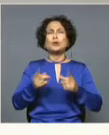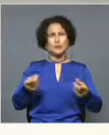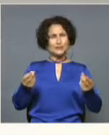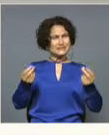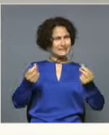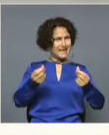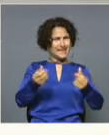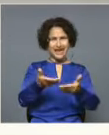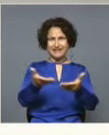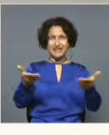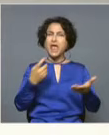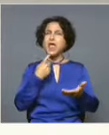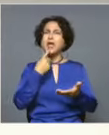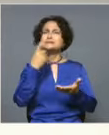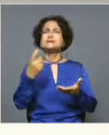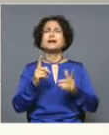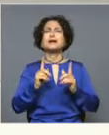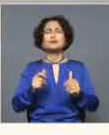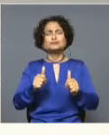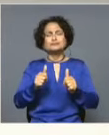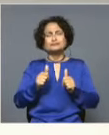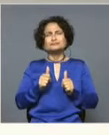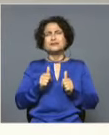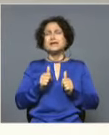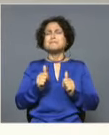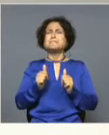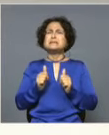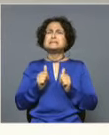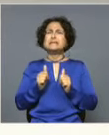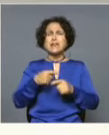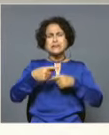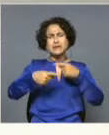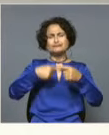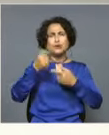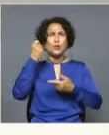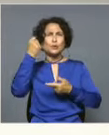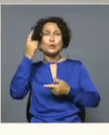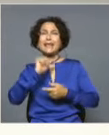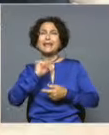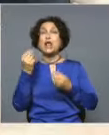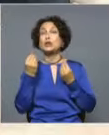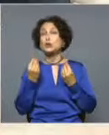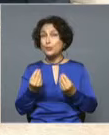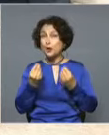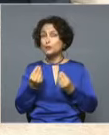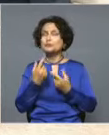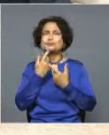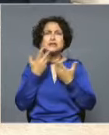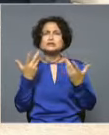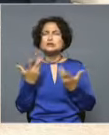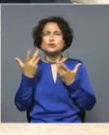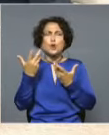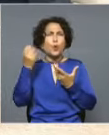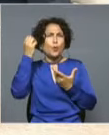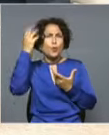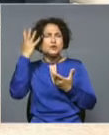ценят езика като съхранител и на традициите, и на културата, и на доброто. Добре, защо ви учените казвате всъщност,